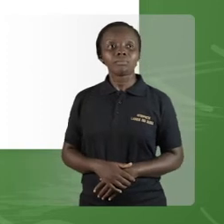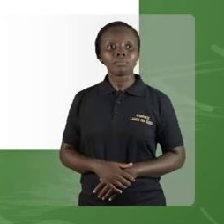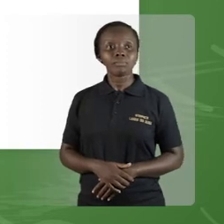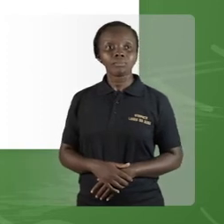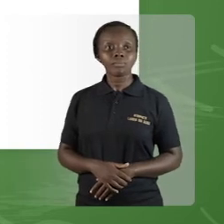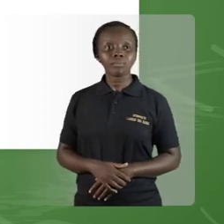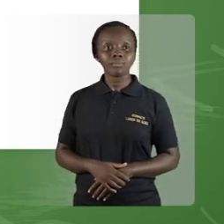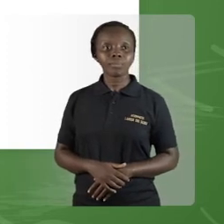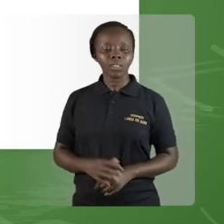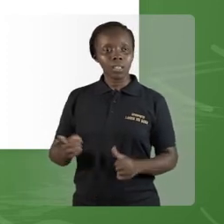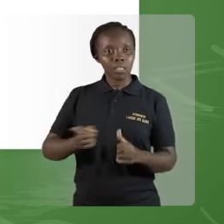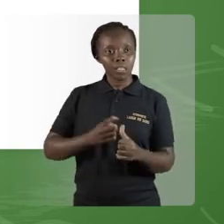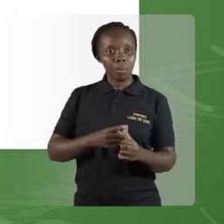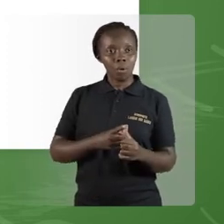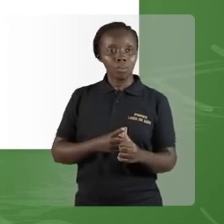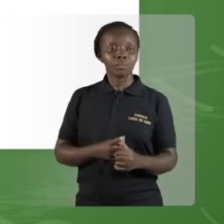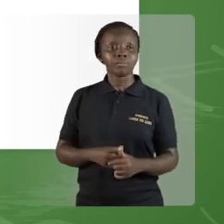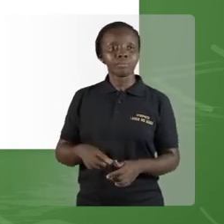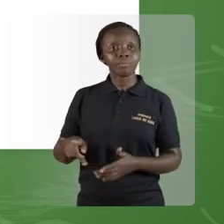Commençons par la première partie.